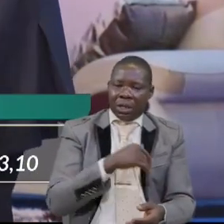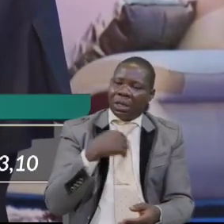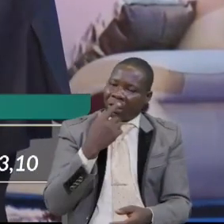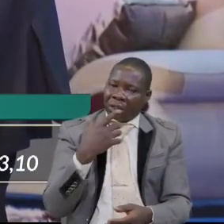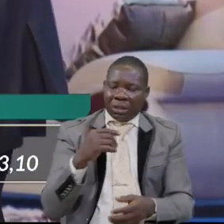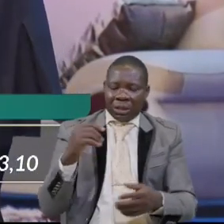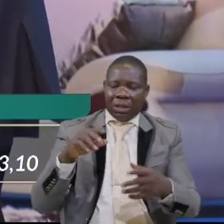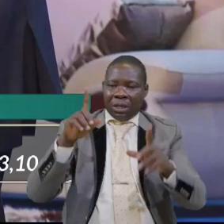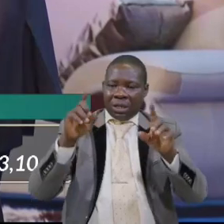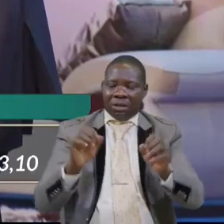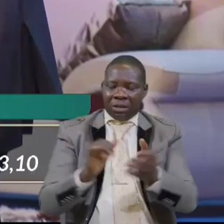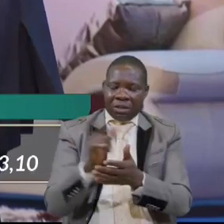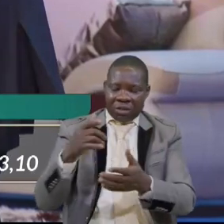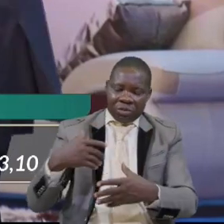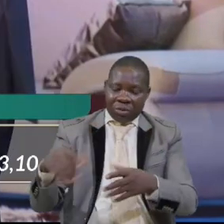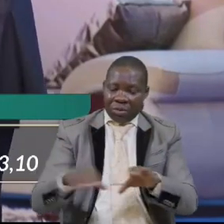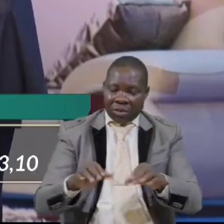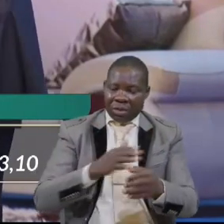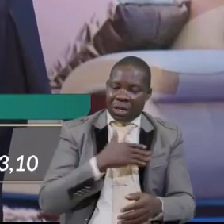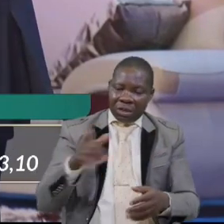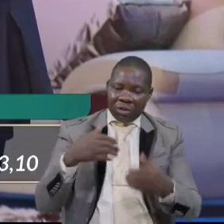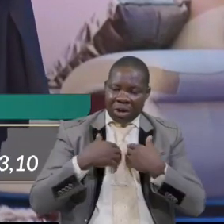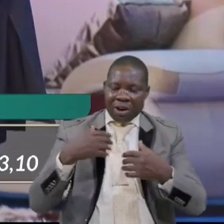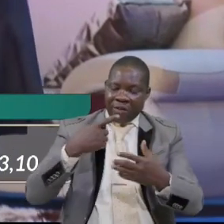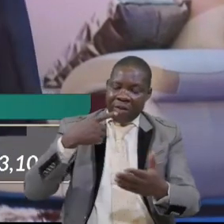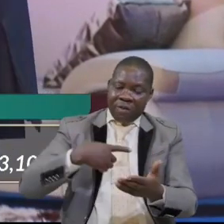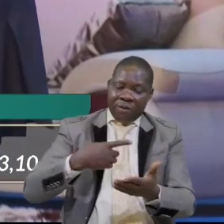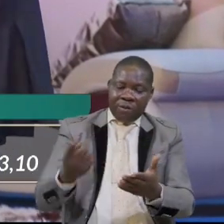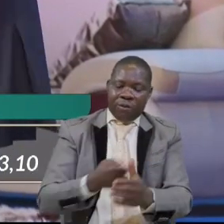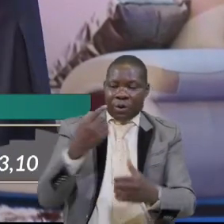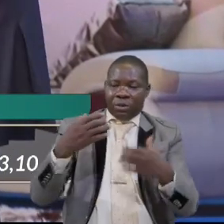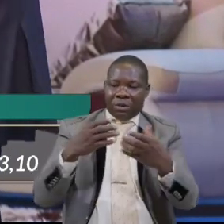qu'ils avaient passé il y a 4 ans, où ils étaient premiers de passer le même examen,